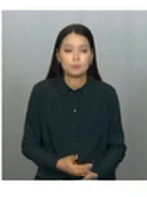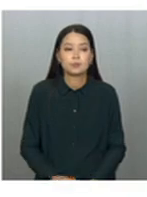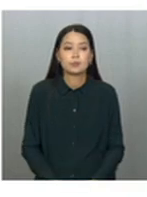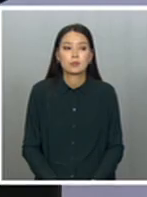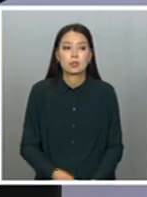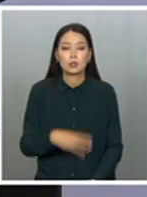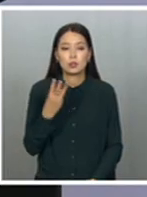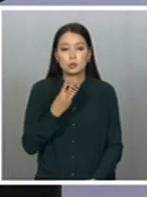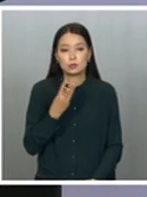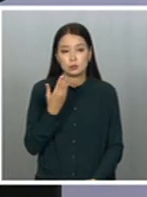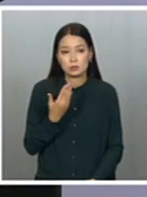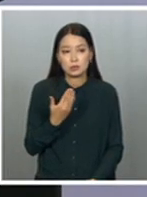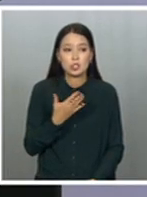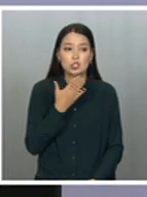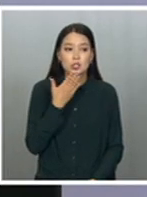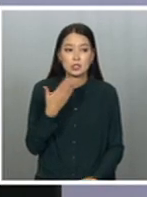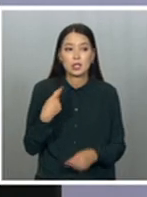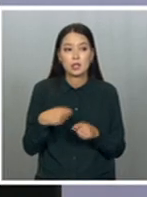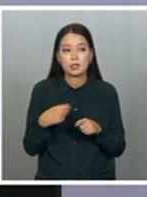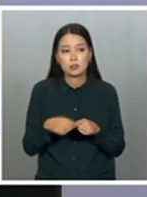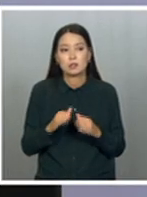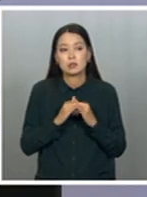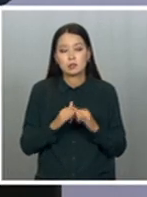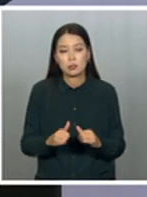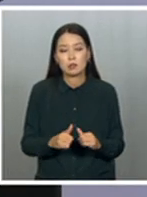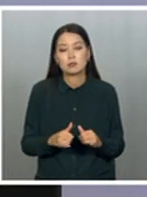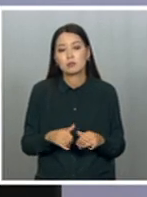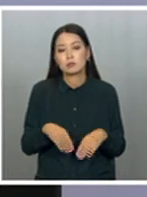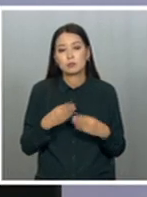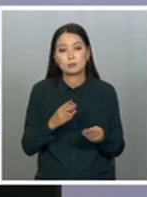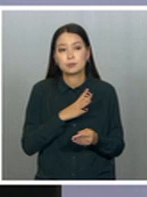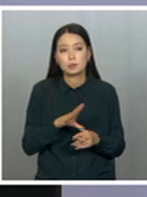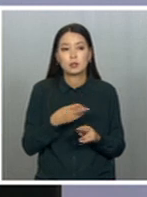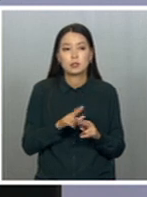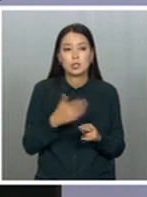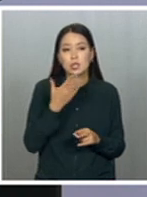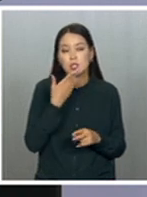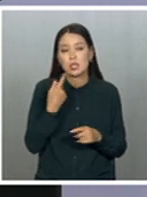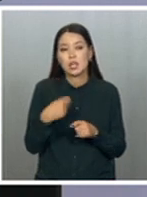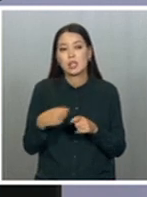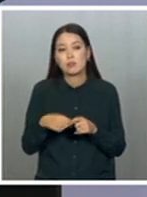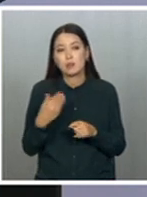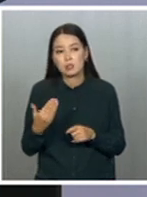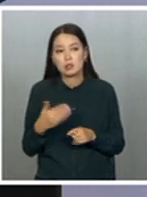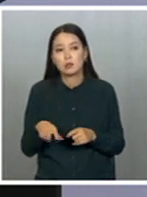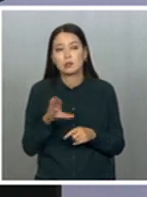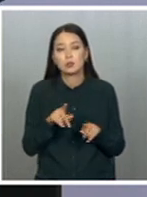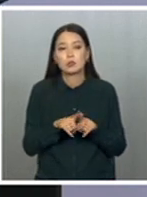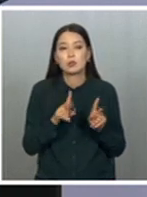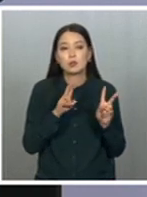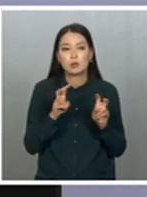Үшінші жауап нұсқасы – шетелдік инвесторлар тартуға рұқсат берілмеді. Бұл әрине қате жауап, шетелдік инвесторларға көп жағдай жасалды,